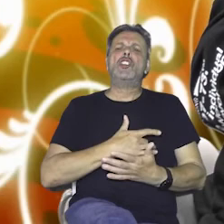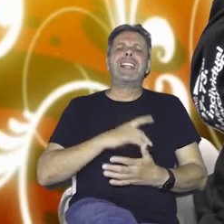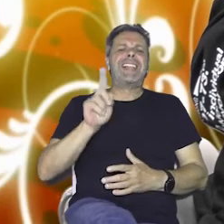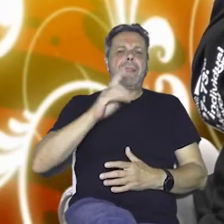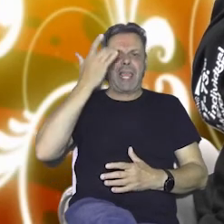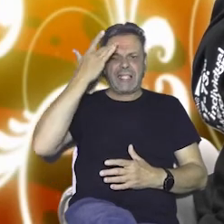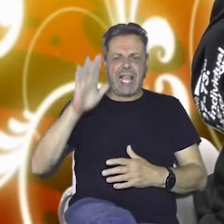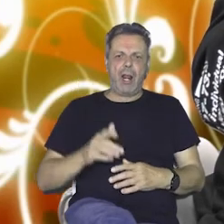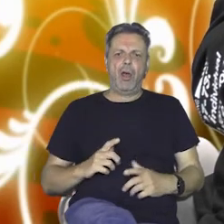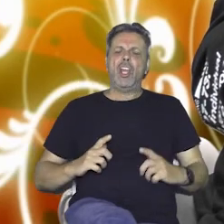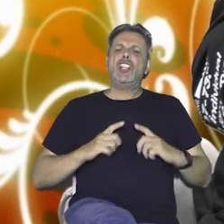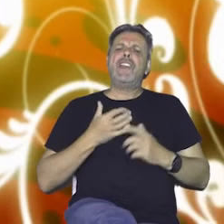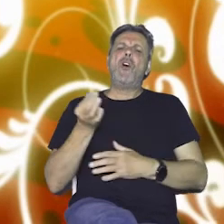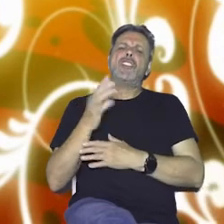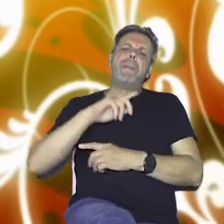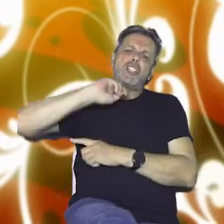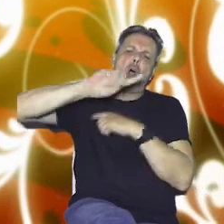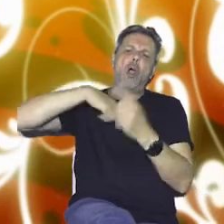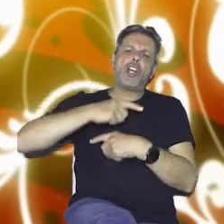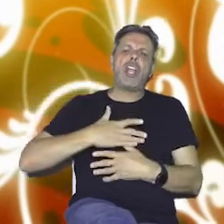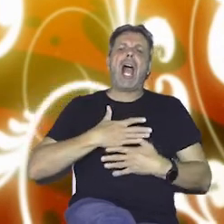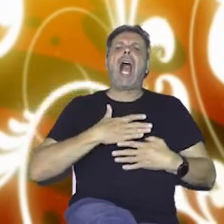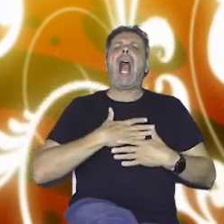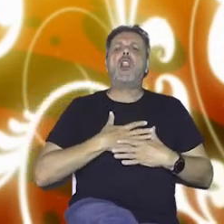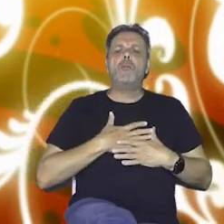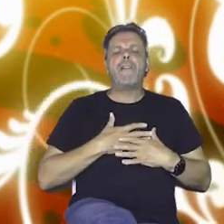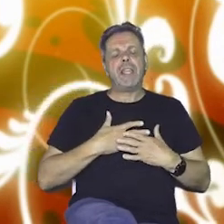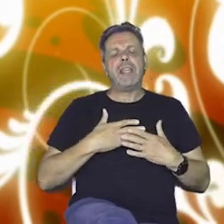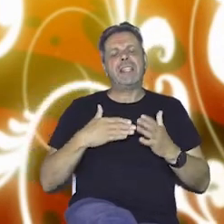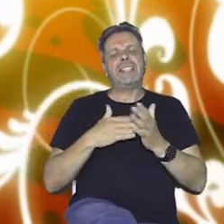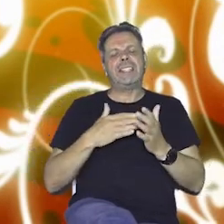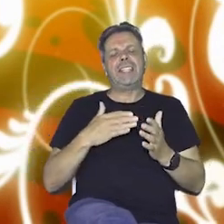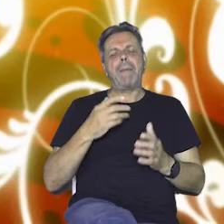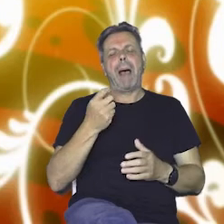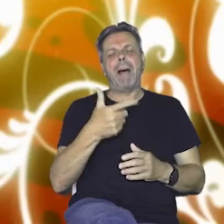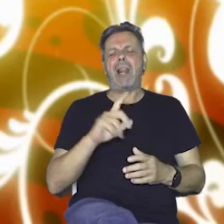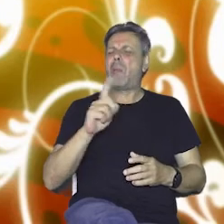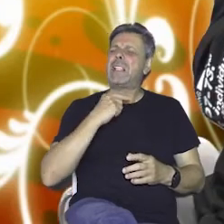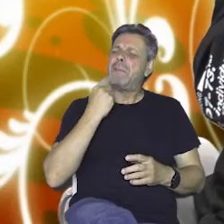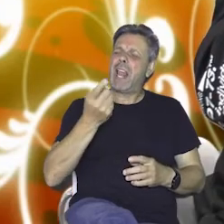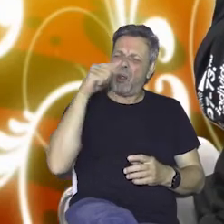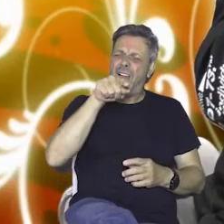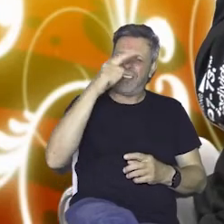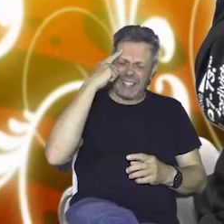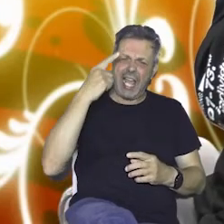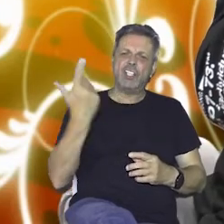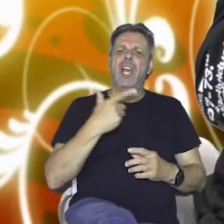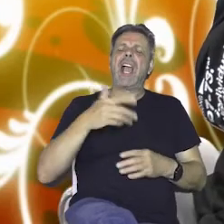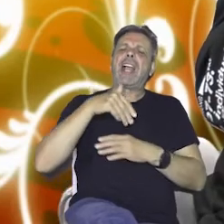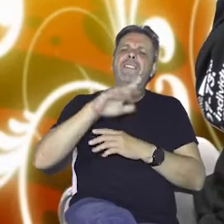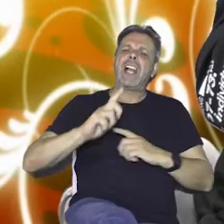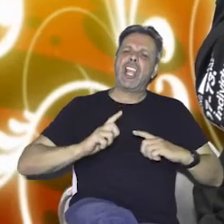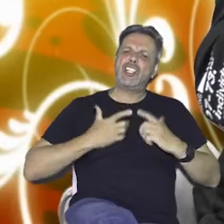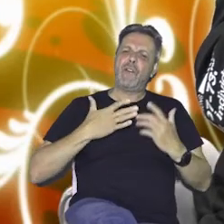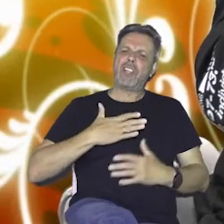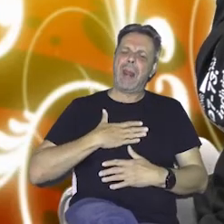znalo, život se brzo okreće, a ljubavi nam treba malo. Nisam ti rekao, ali znaš, kakav daje, život